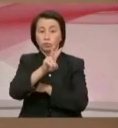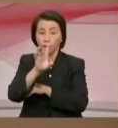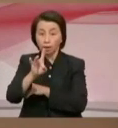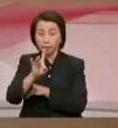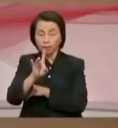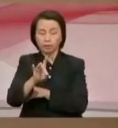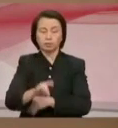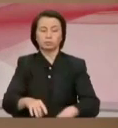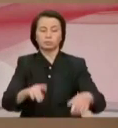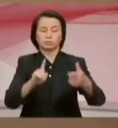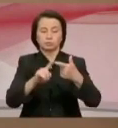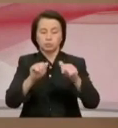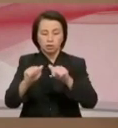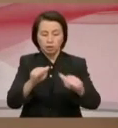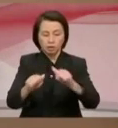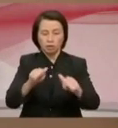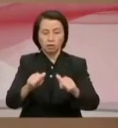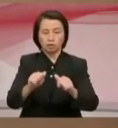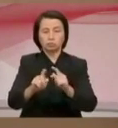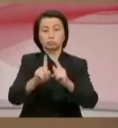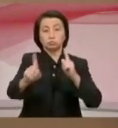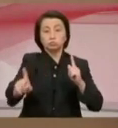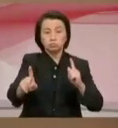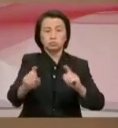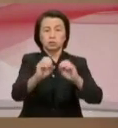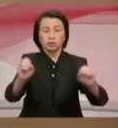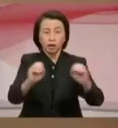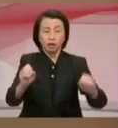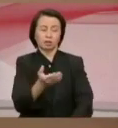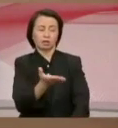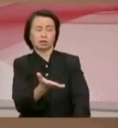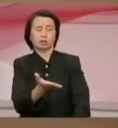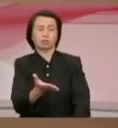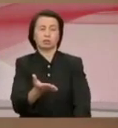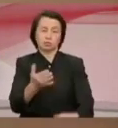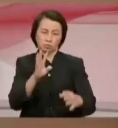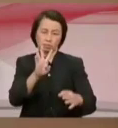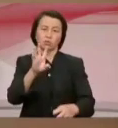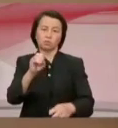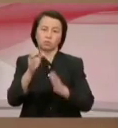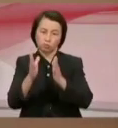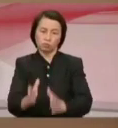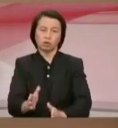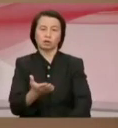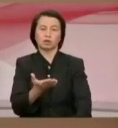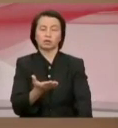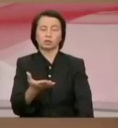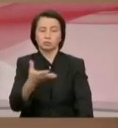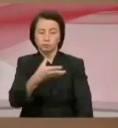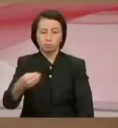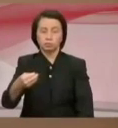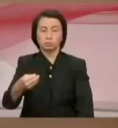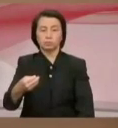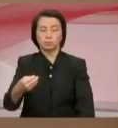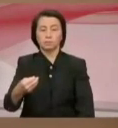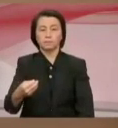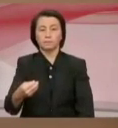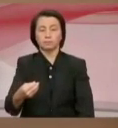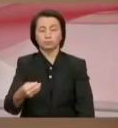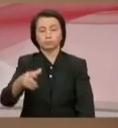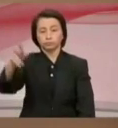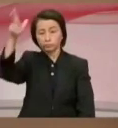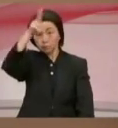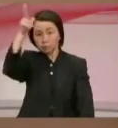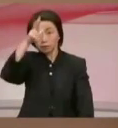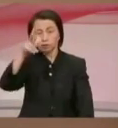Aktiviti melibatkan penjarakan sosial sebanyak 40. Dan